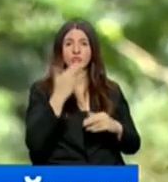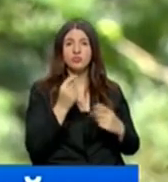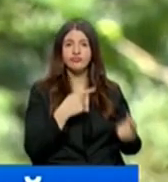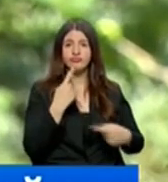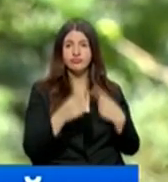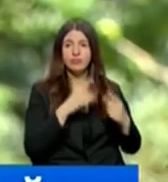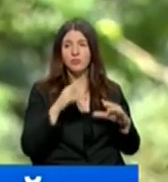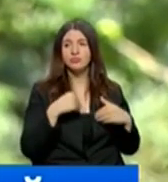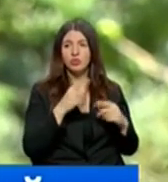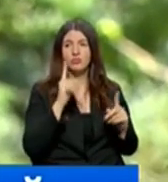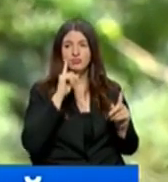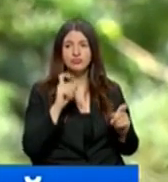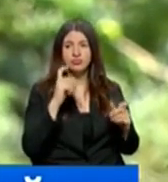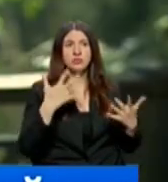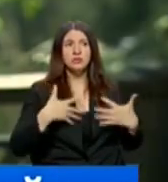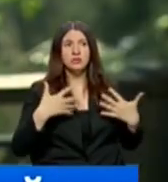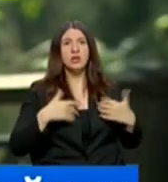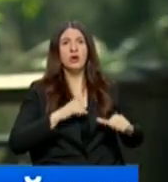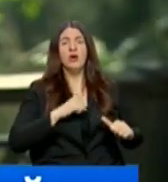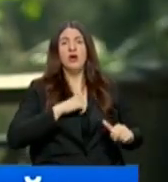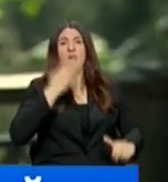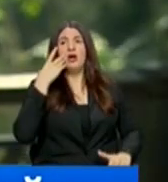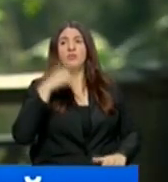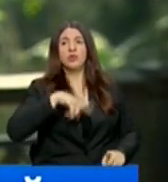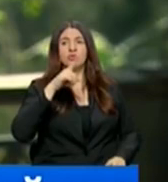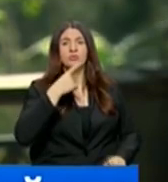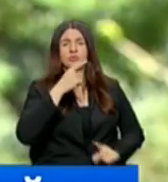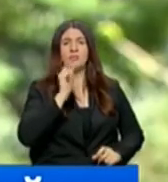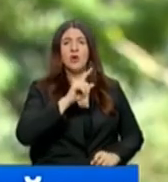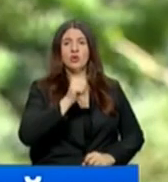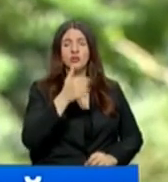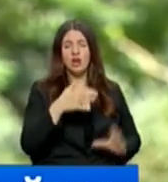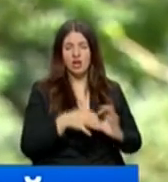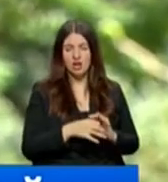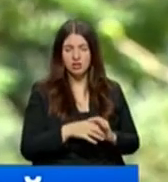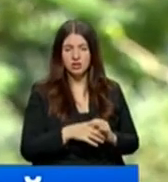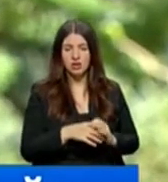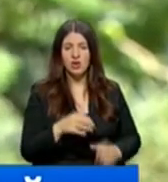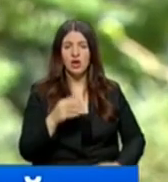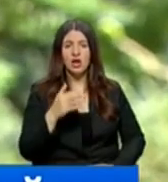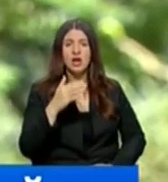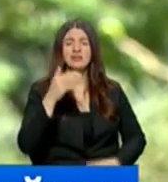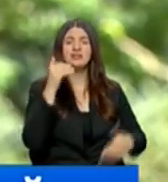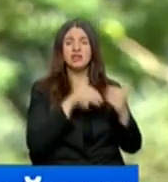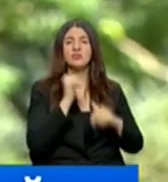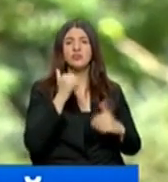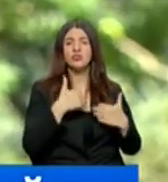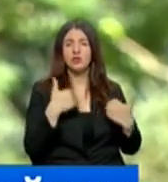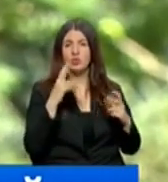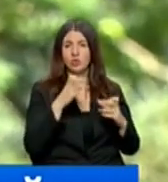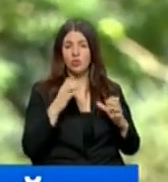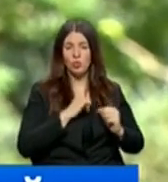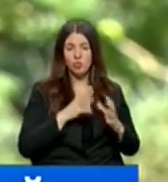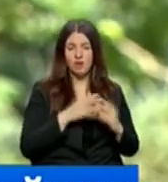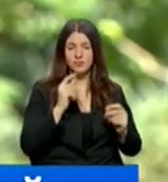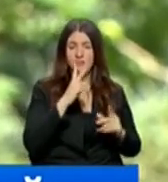konuşulmuştu. Hepimiz de böyle dehşet evet. içinde evet. izlemiştik Sedat Peker evet. bunu gündeme getirince o günlere Hı. ilişkin. Seçim güvenliği konusunda kaygılarınızı giderecek